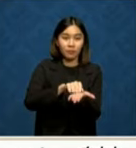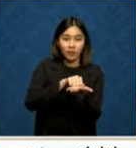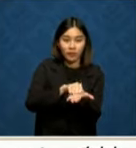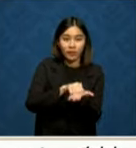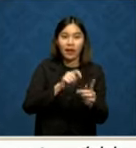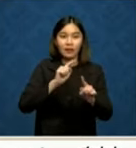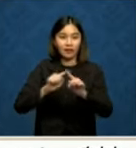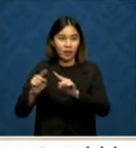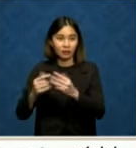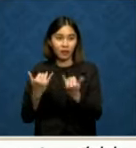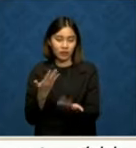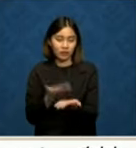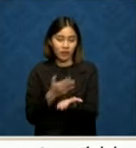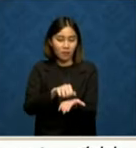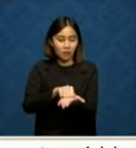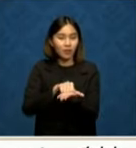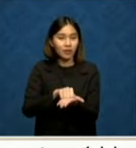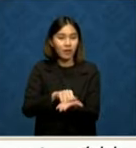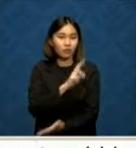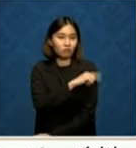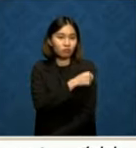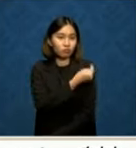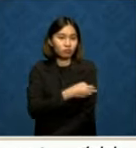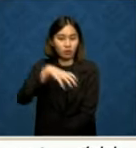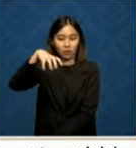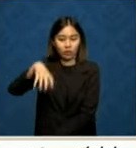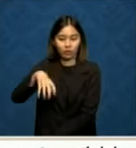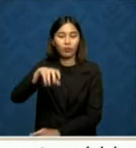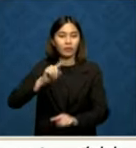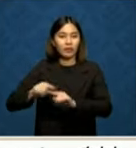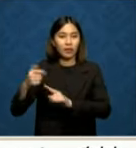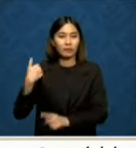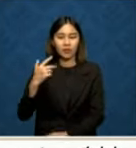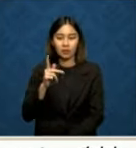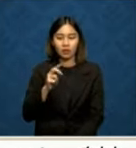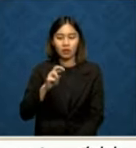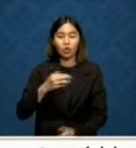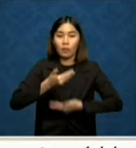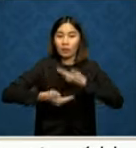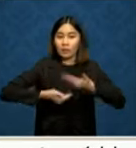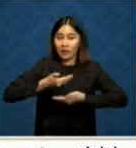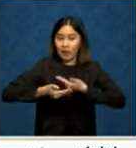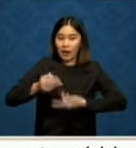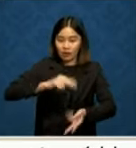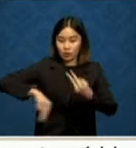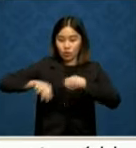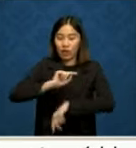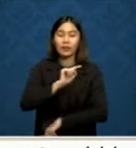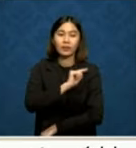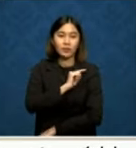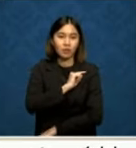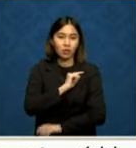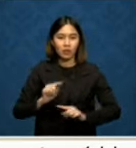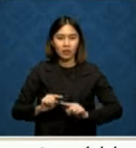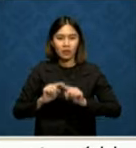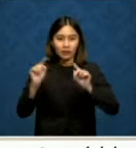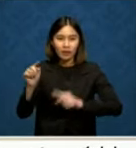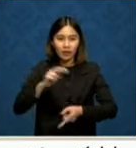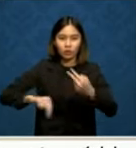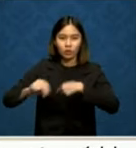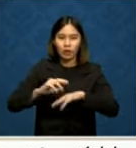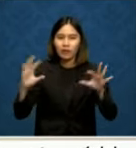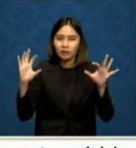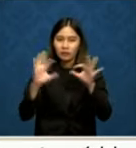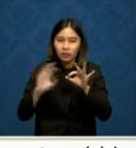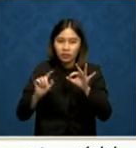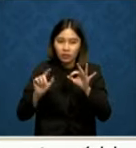านี้ ค่าบริการของสถานพยาบาลมีกลมการค้าภายใน กำกับดูแลแต่ก็กำกับใน